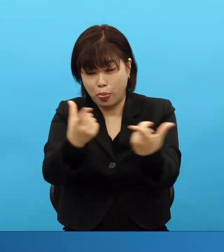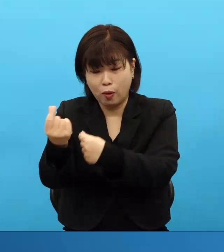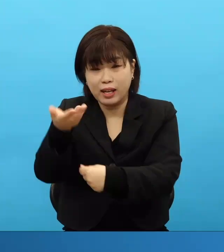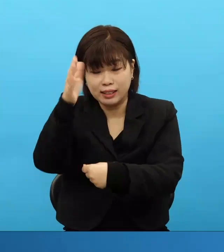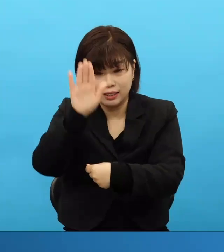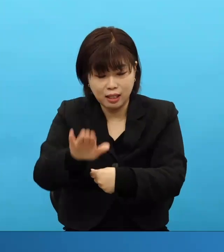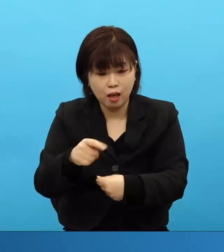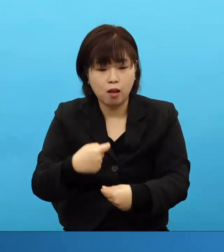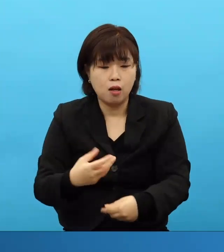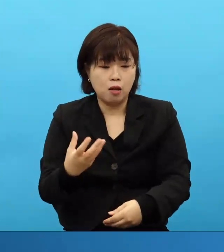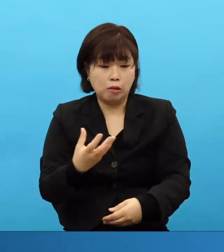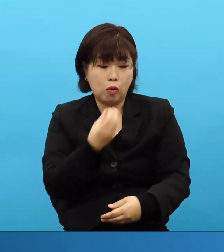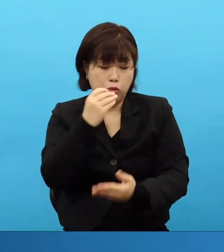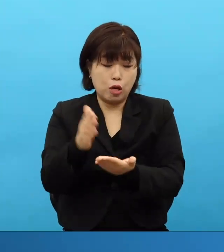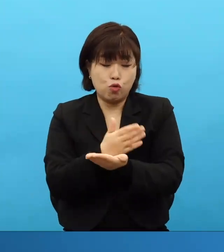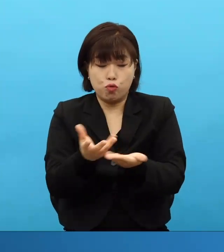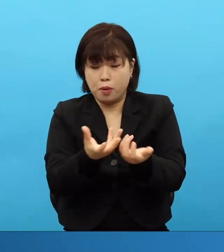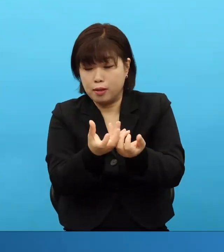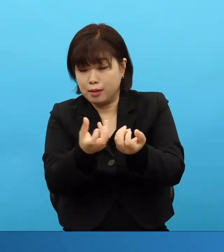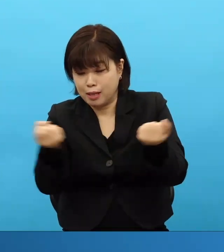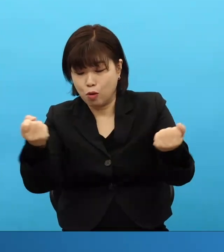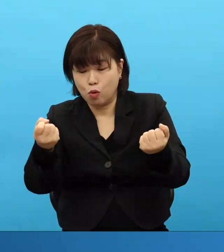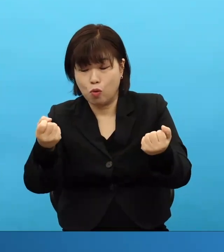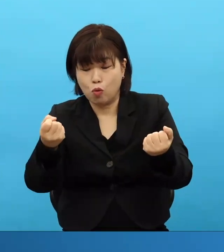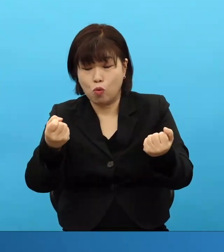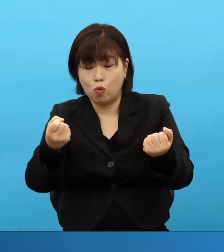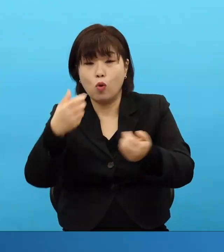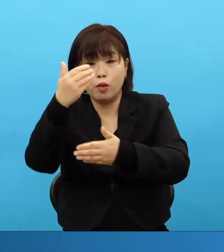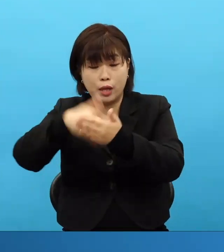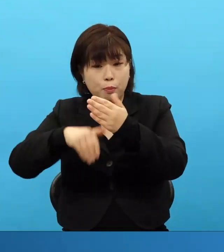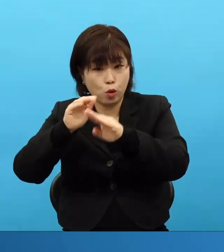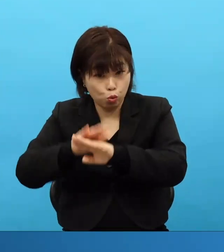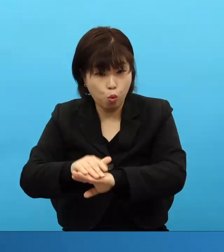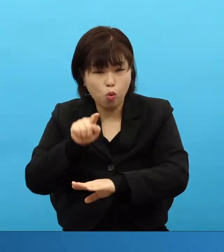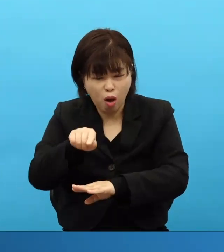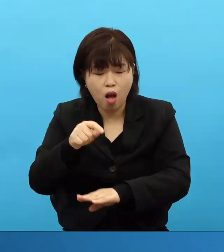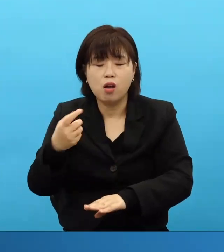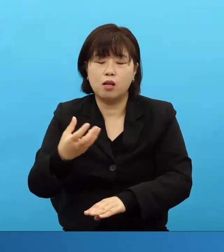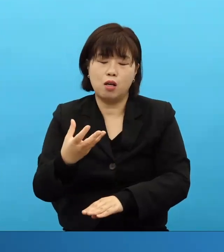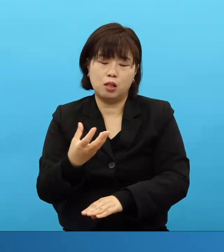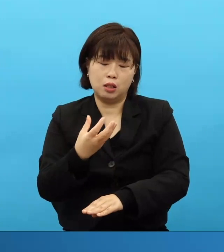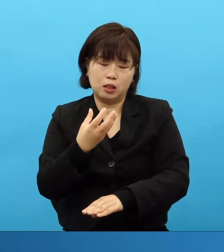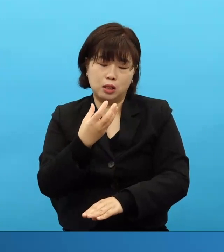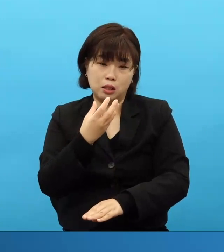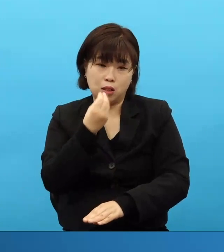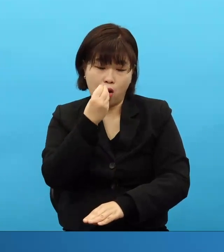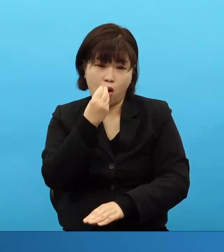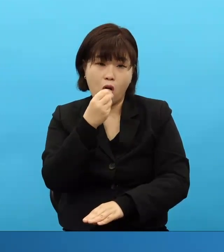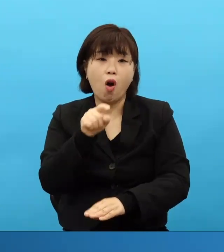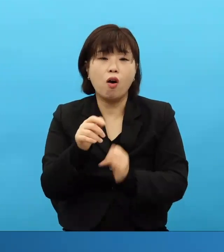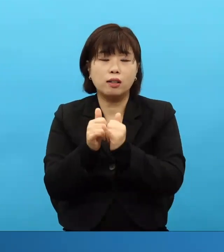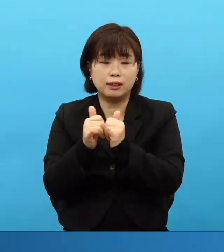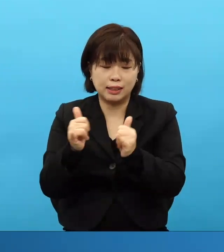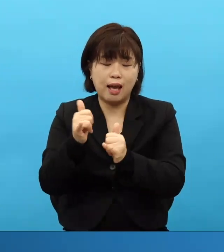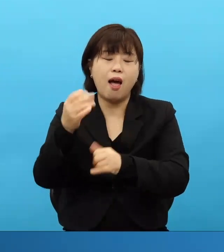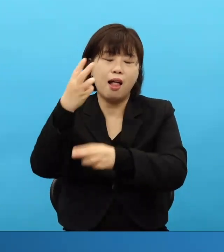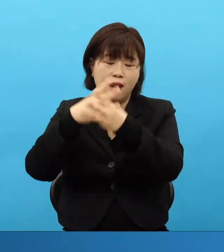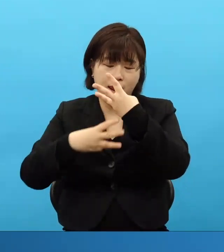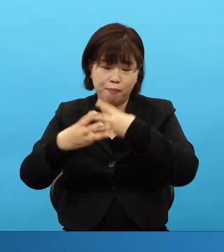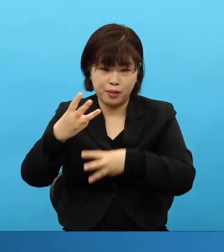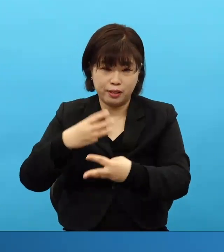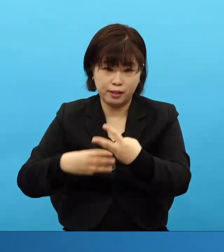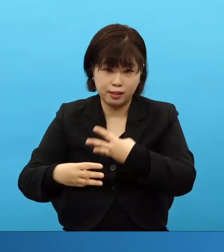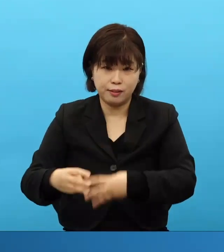darkness that no one is aware of. 그래서 TCK와 렘넌트의 절대 내용. So the absolute content of the remnants and 이거는 그냥 PCKs,